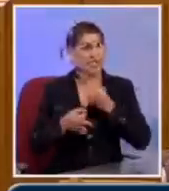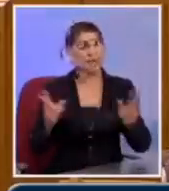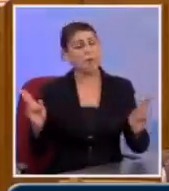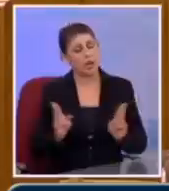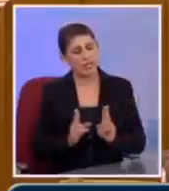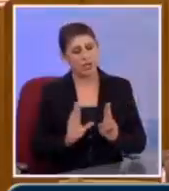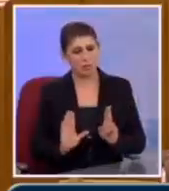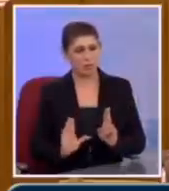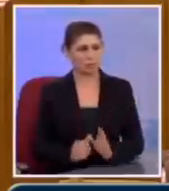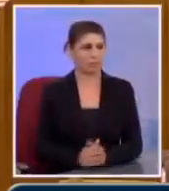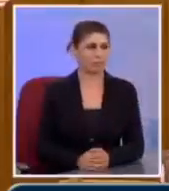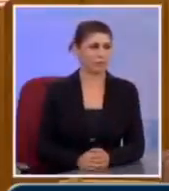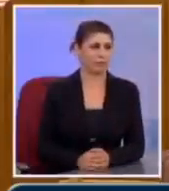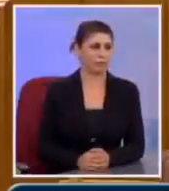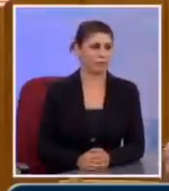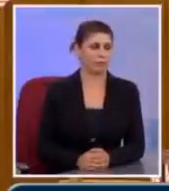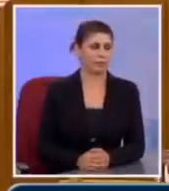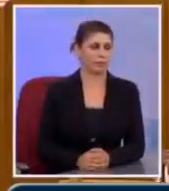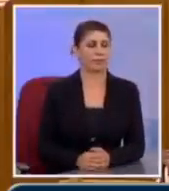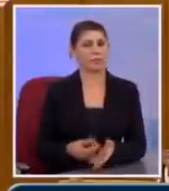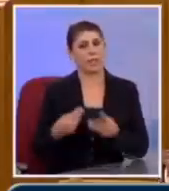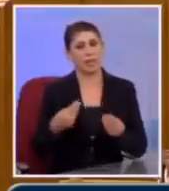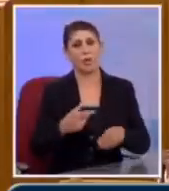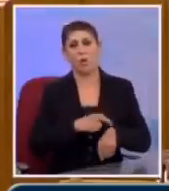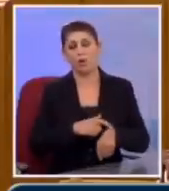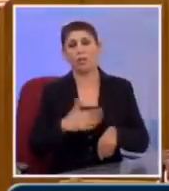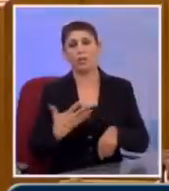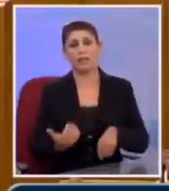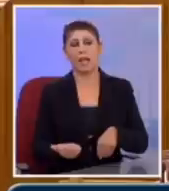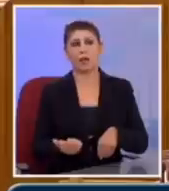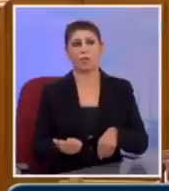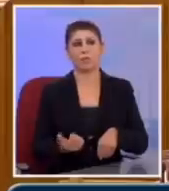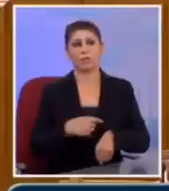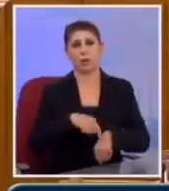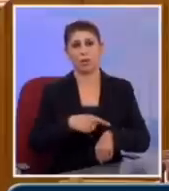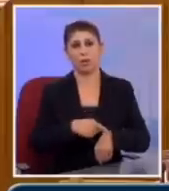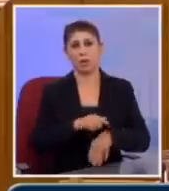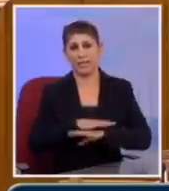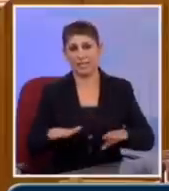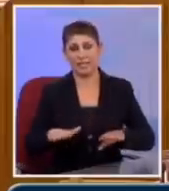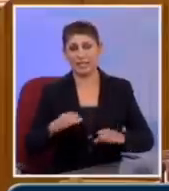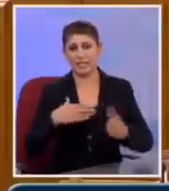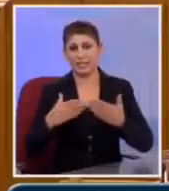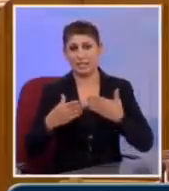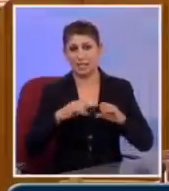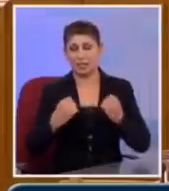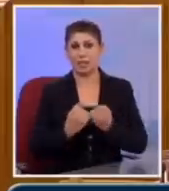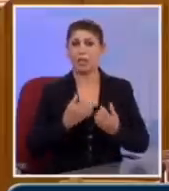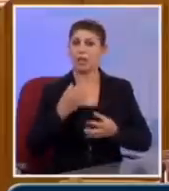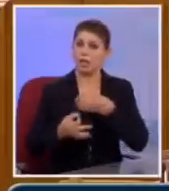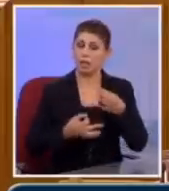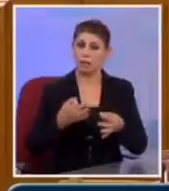σύντομα, ώστε να αφήσω και χρόνο, μια και έχουμε και ώρα λήξης της συνεδρίασης, για να